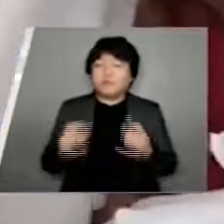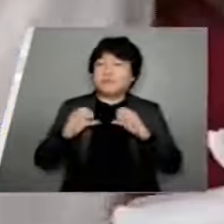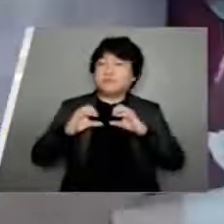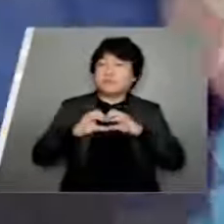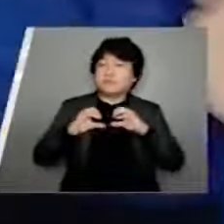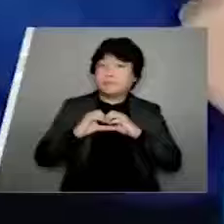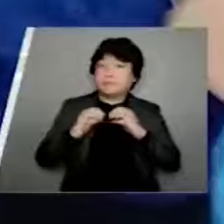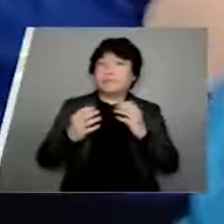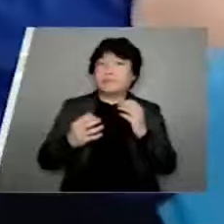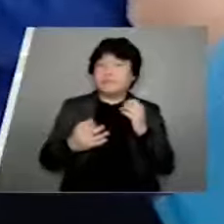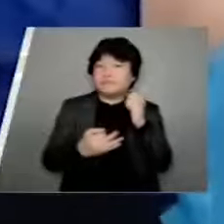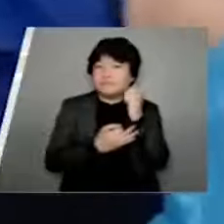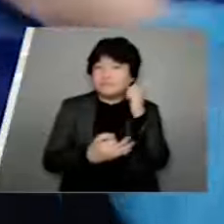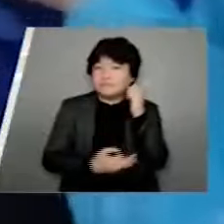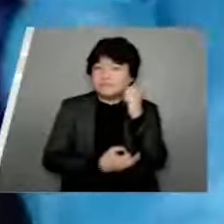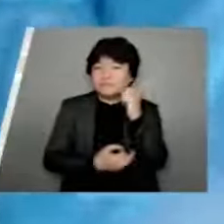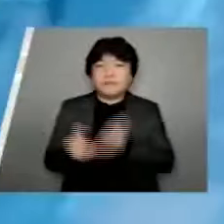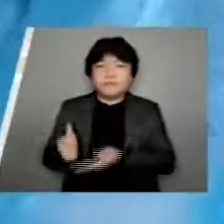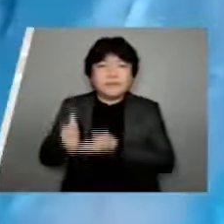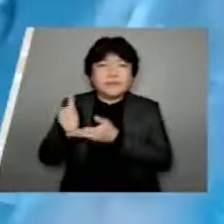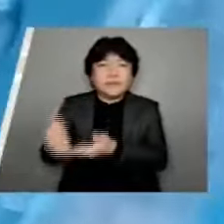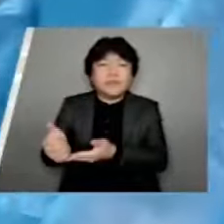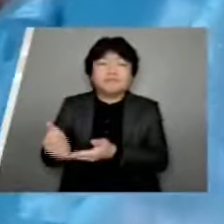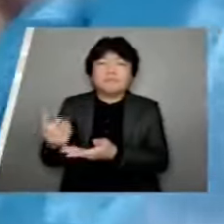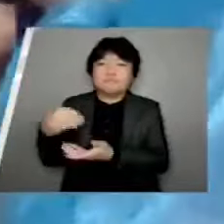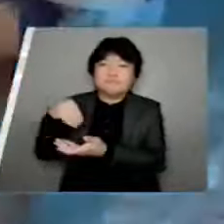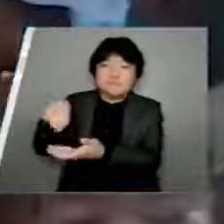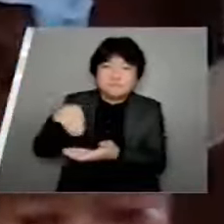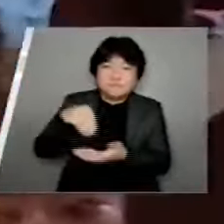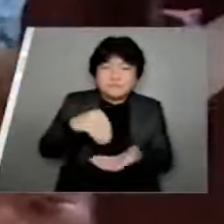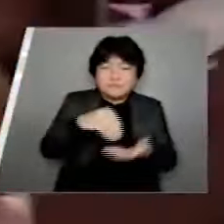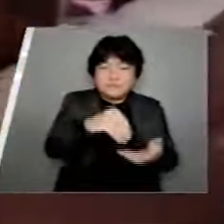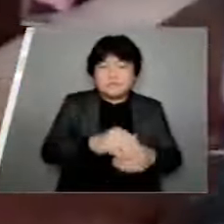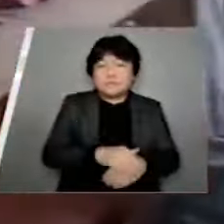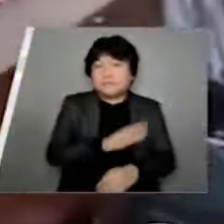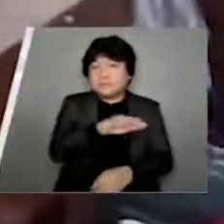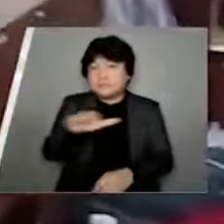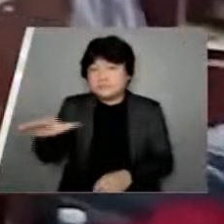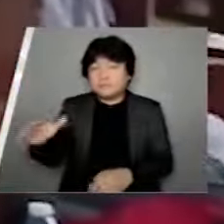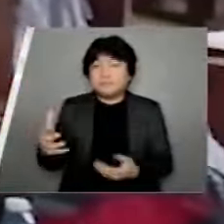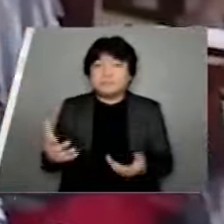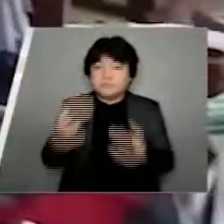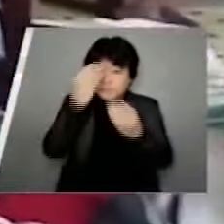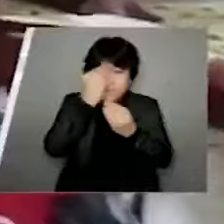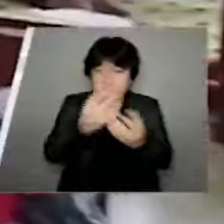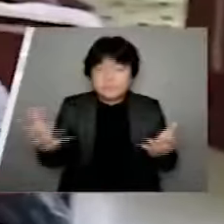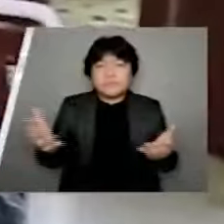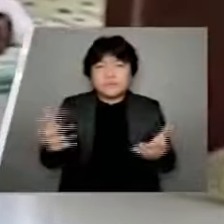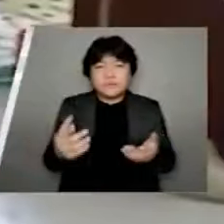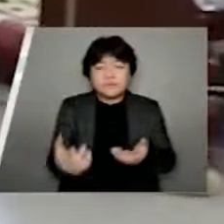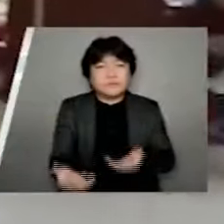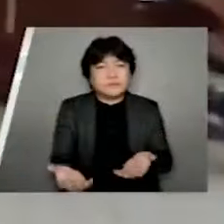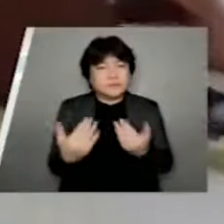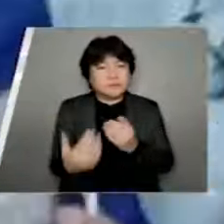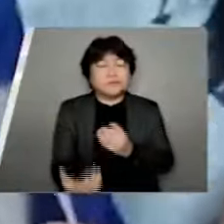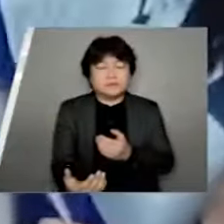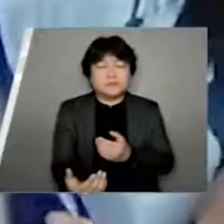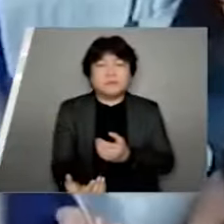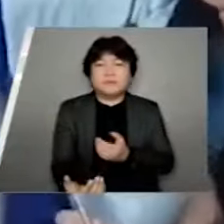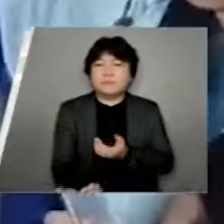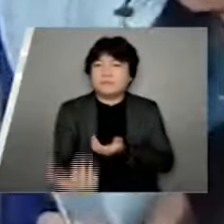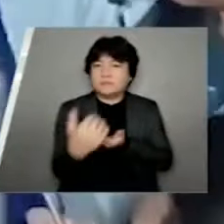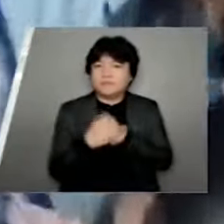Foundation upang agarang maghatid ng tulong, kaya't nananawagan kami sa inyong lahat upang magbayanihan. Bukas po ang GMA